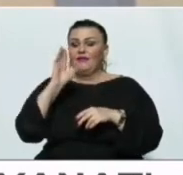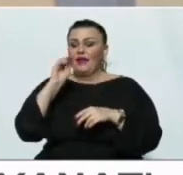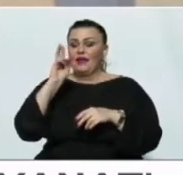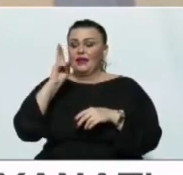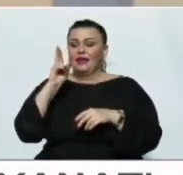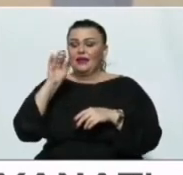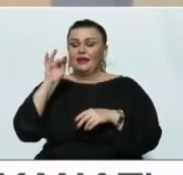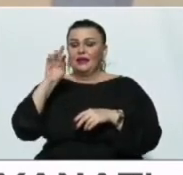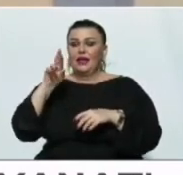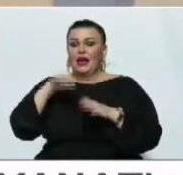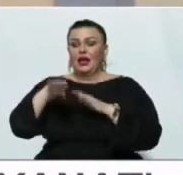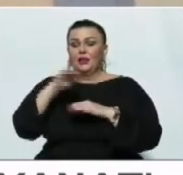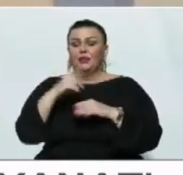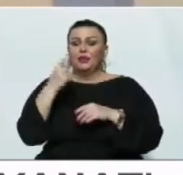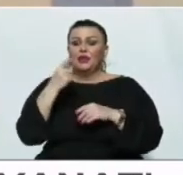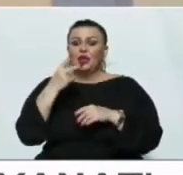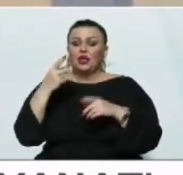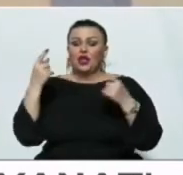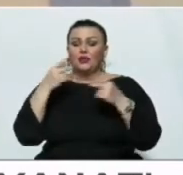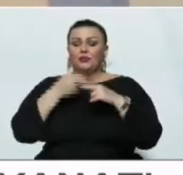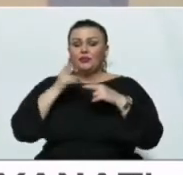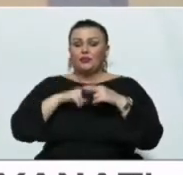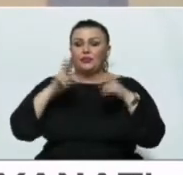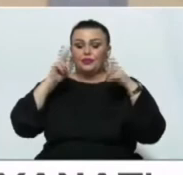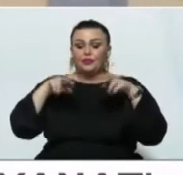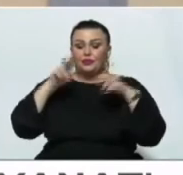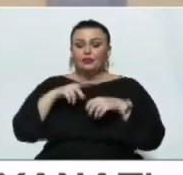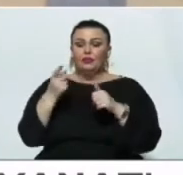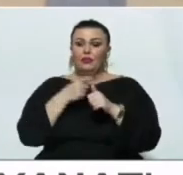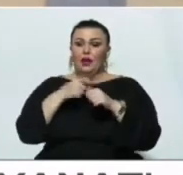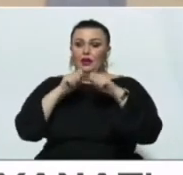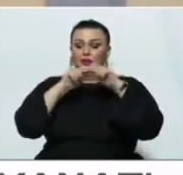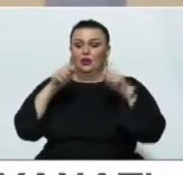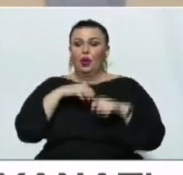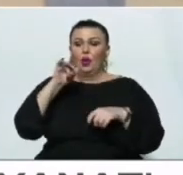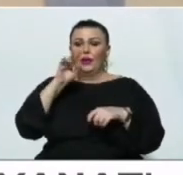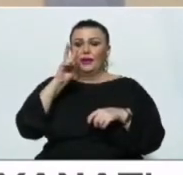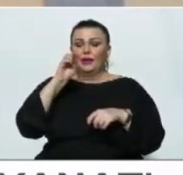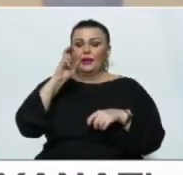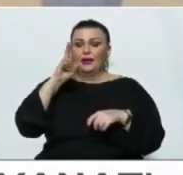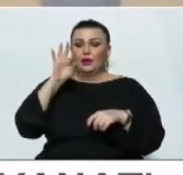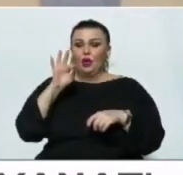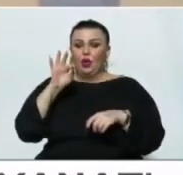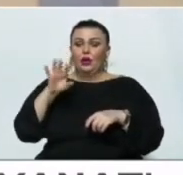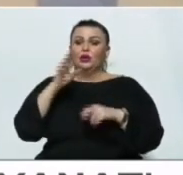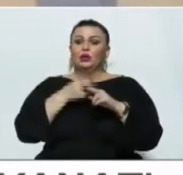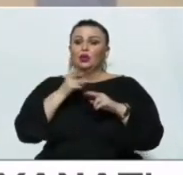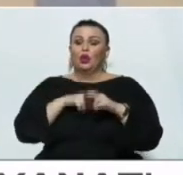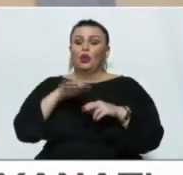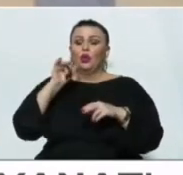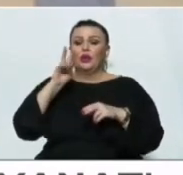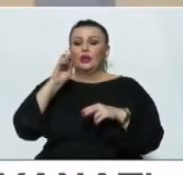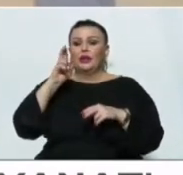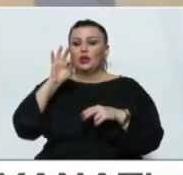burada bir neçə xüsusi olaraq konvensiyaların adını çəkmək istərdim. UNESCO konvensiyalarını vurğulamaq istərdim. Çünki UNESCO-ya